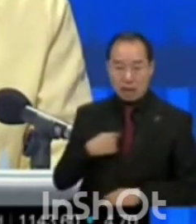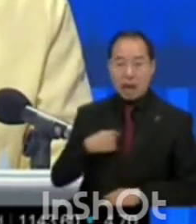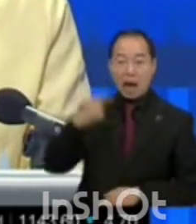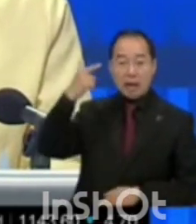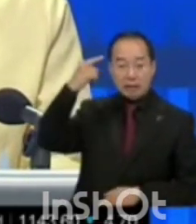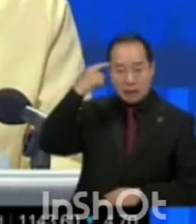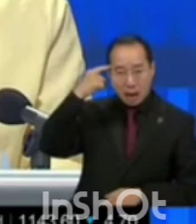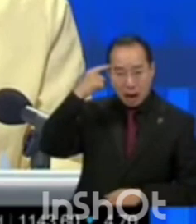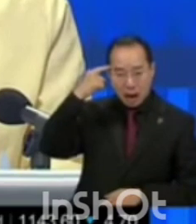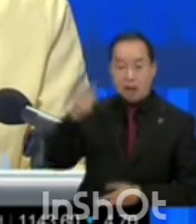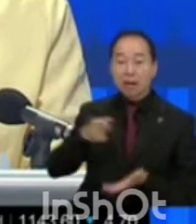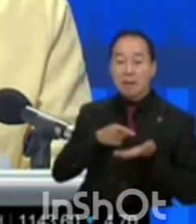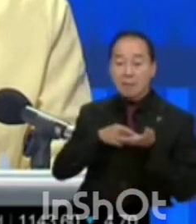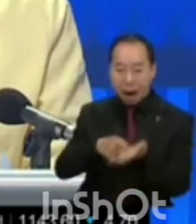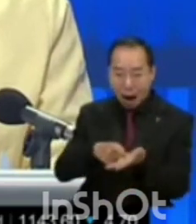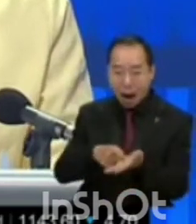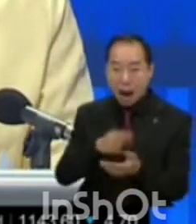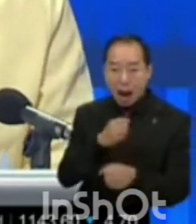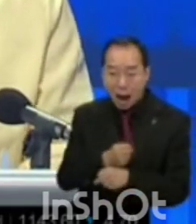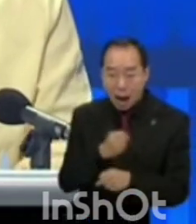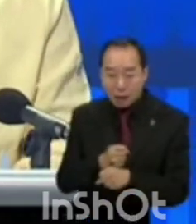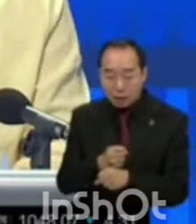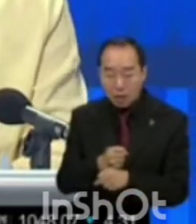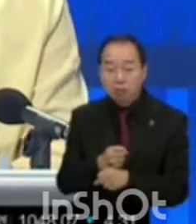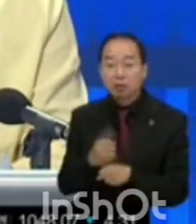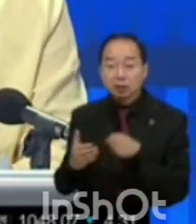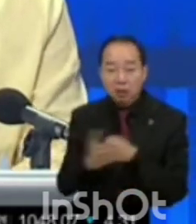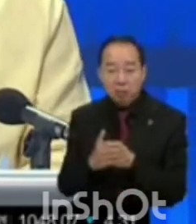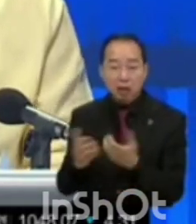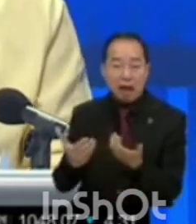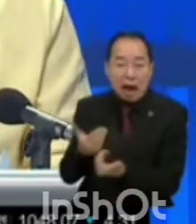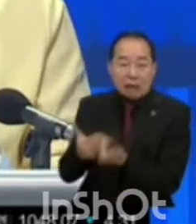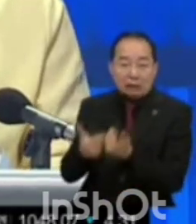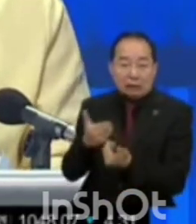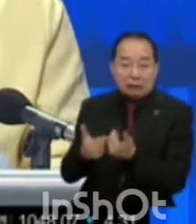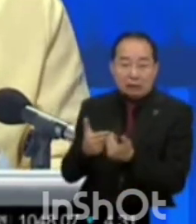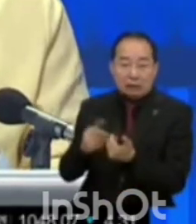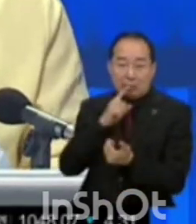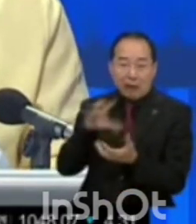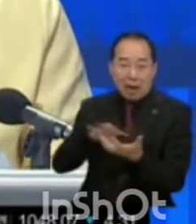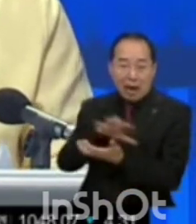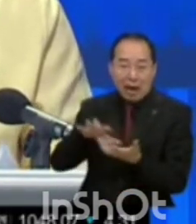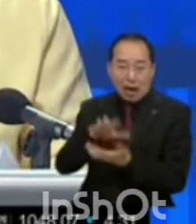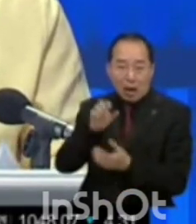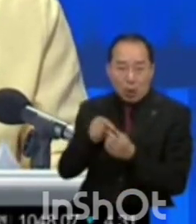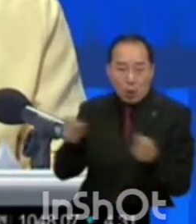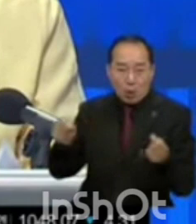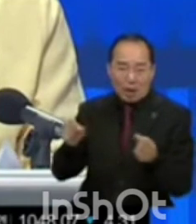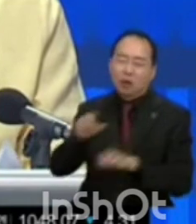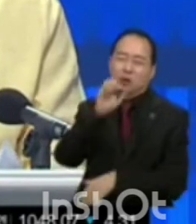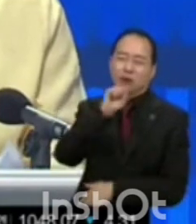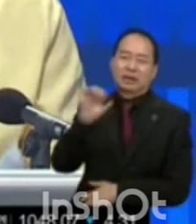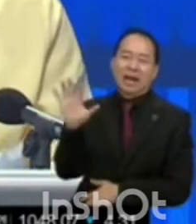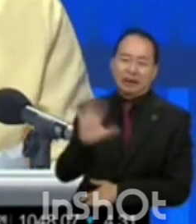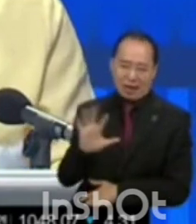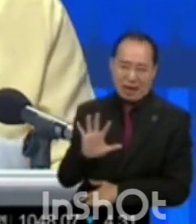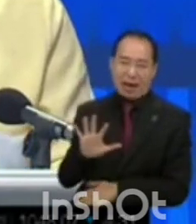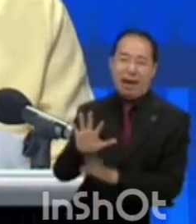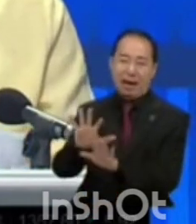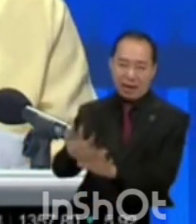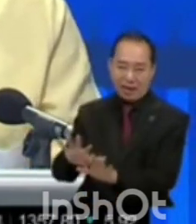의견을 말씀드려서 마찰음이 나고 그 공방이 계속되는 것이 바람직하지 않다고 생각했기